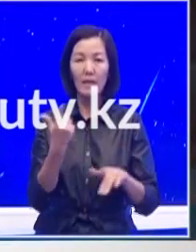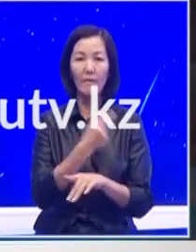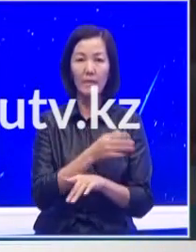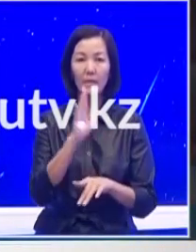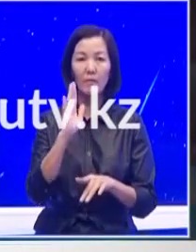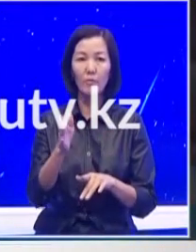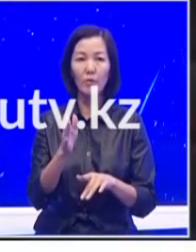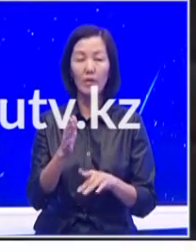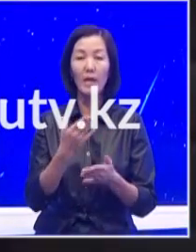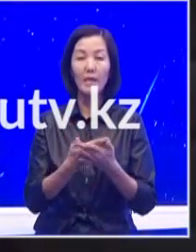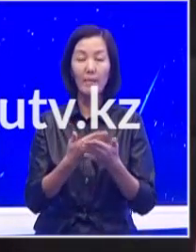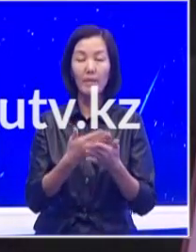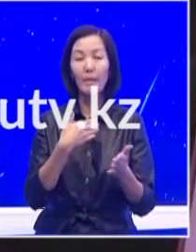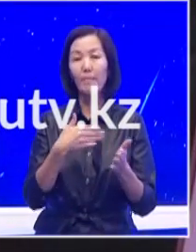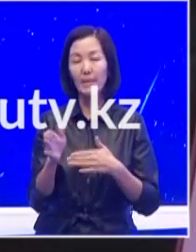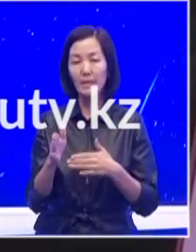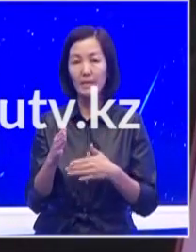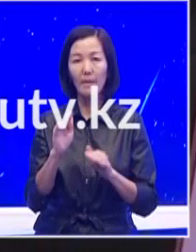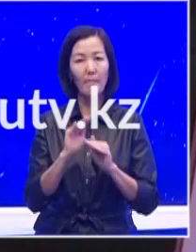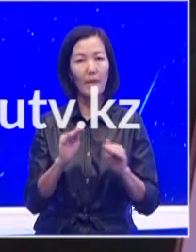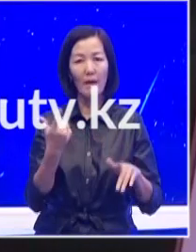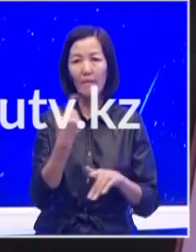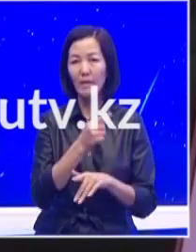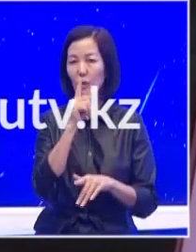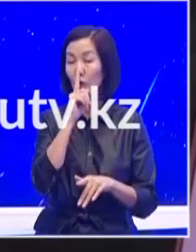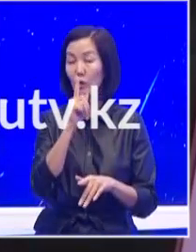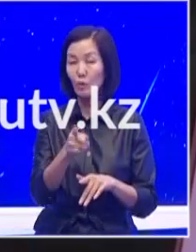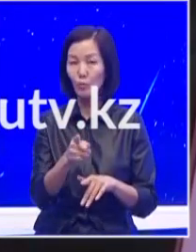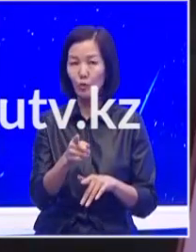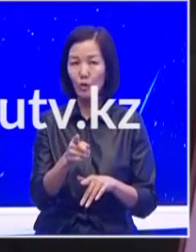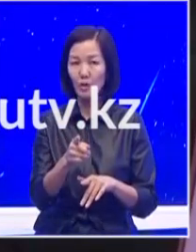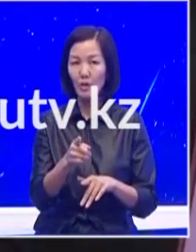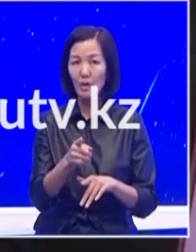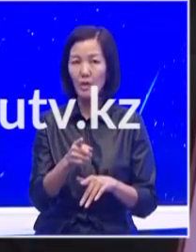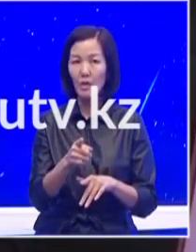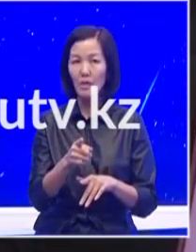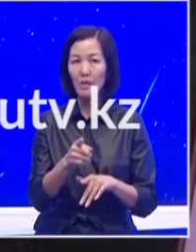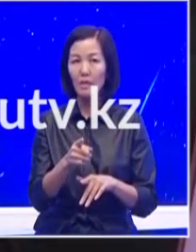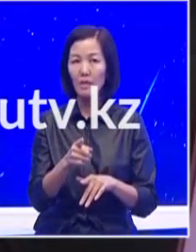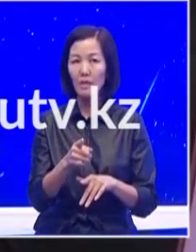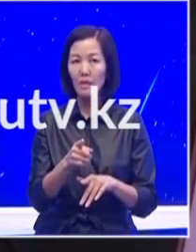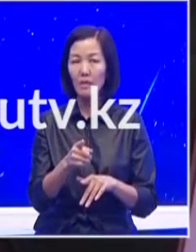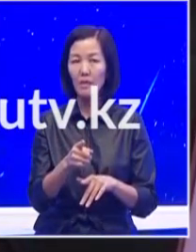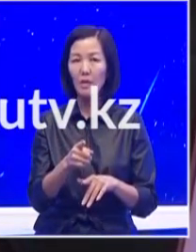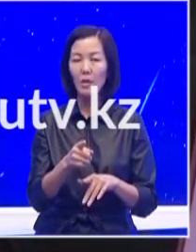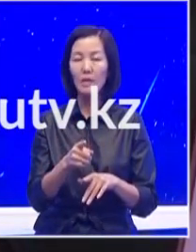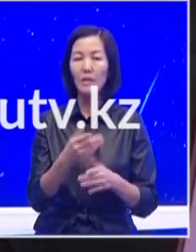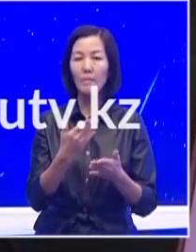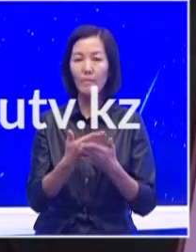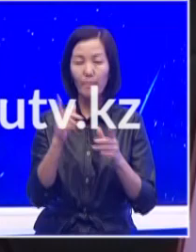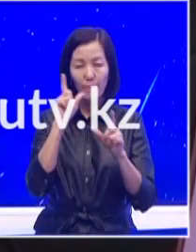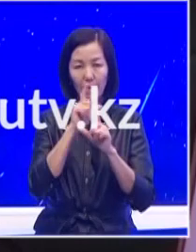Атана бас тартқан жағдайда ол балаға вакцина салынбайды. Және де ол бала ешқандай мәжбүрлеу,